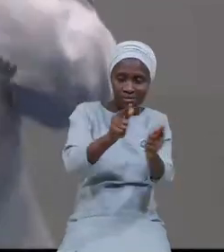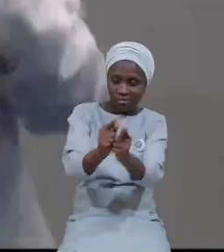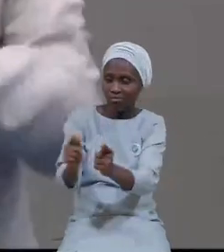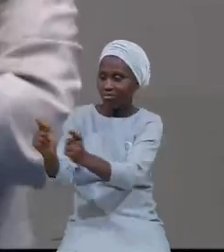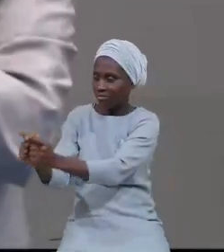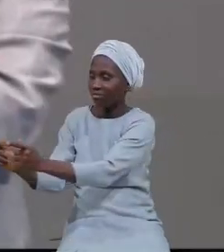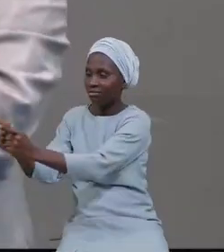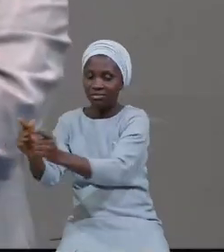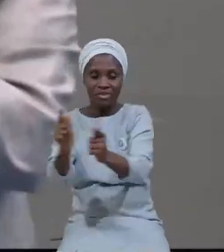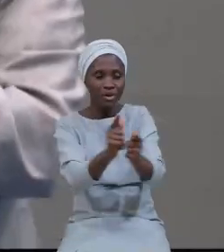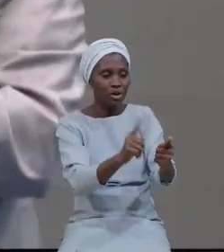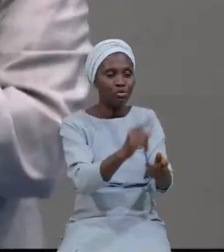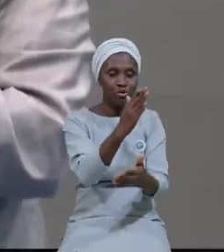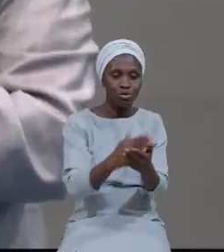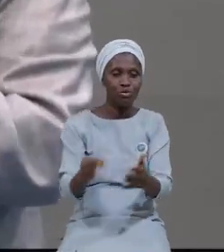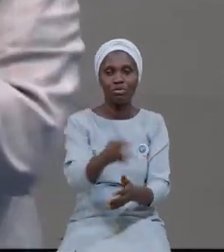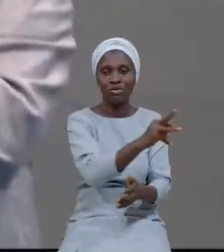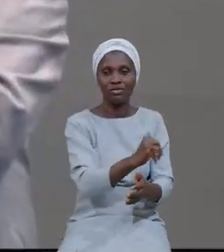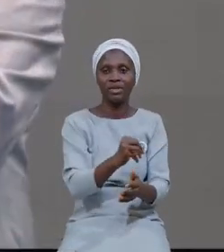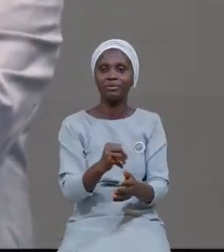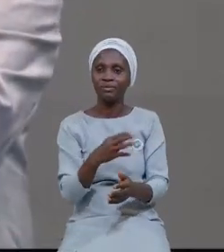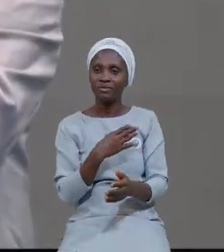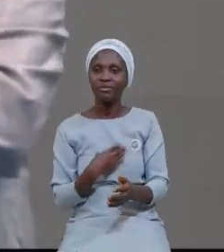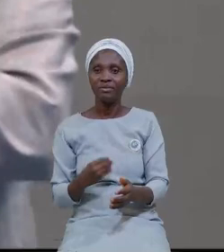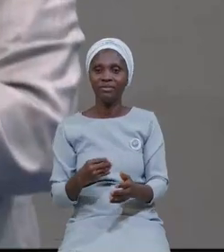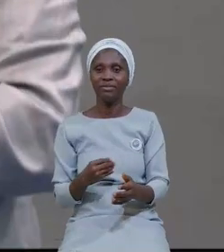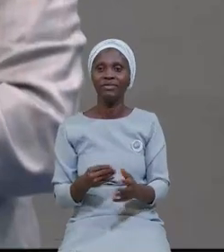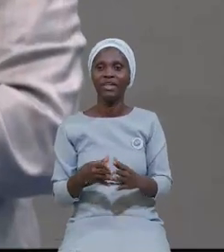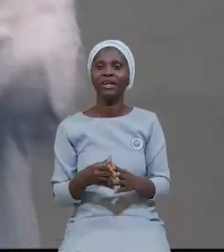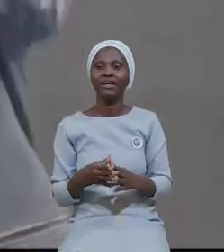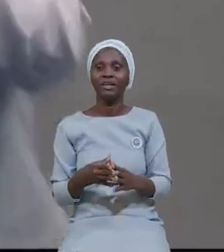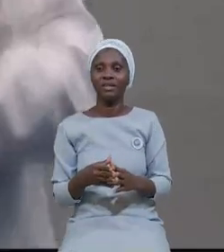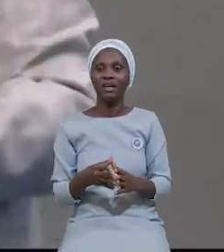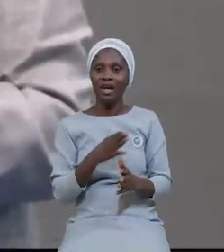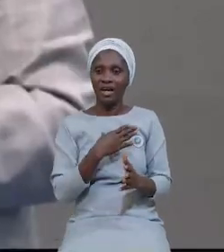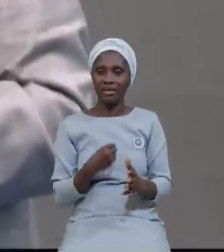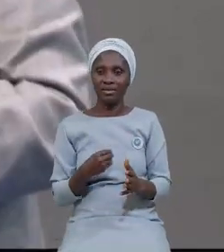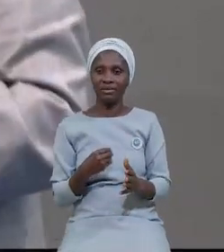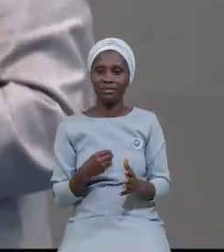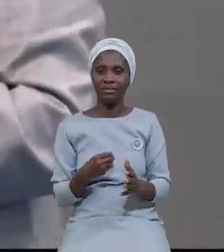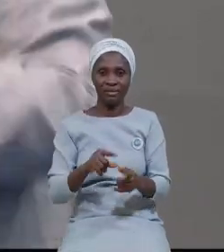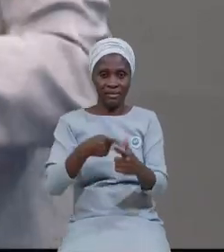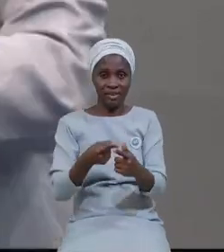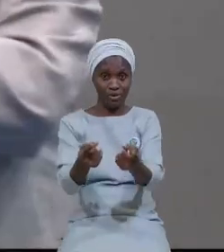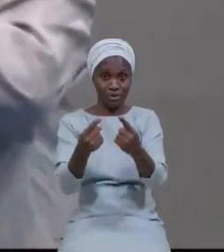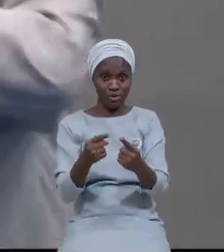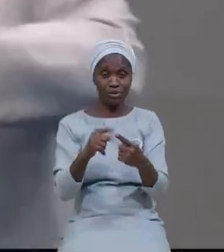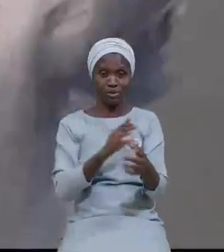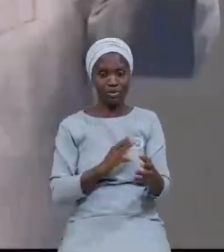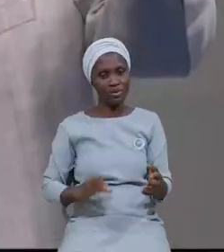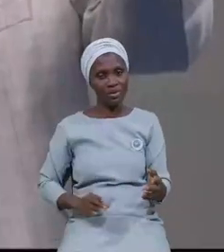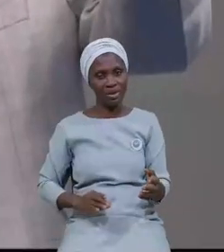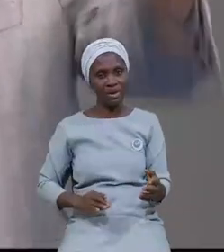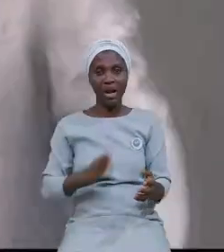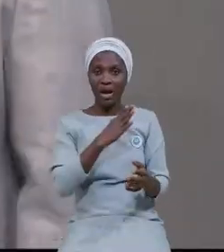eux et ils te disent oh personne n'est spécialist dans ce que tu as là ceci là ça tue les gens et tu reviens à tu